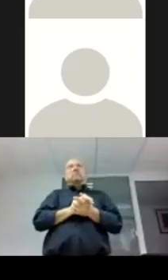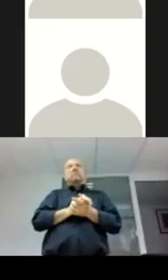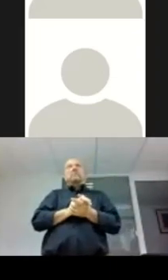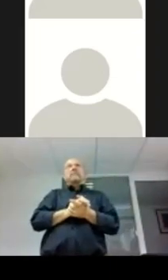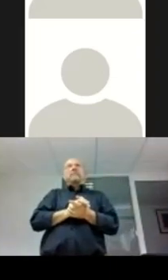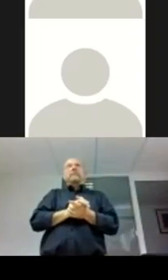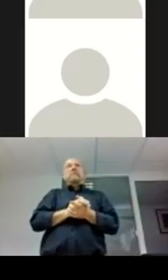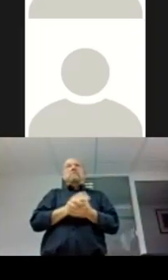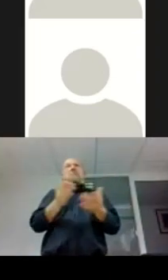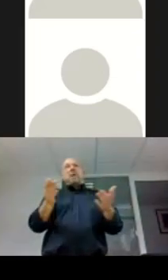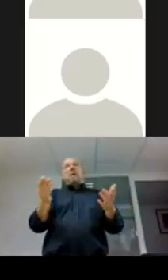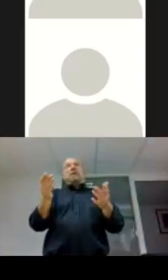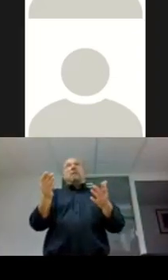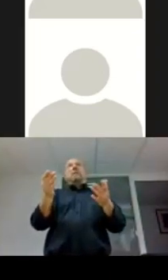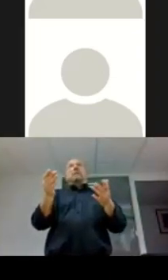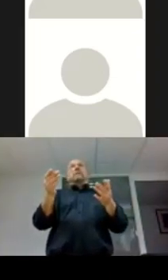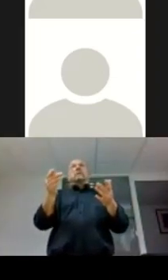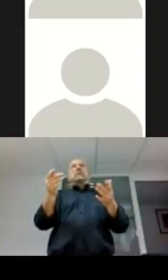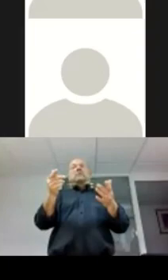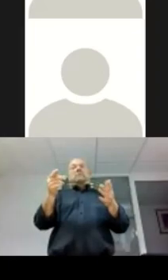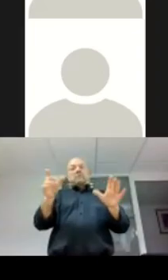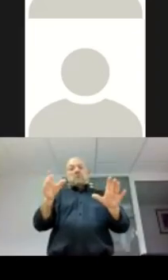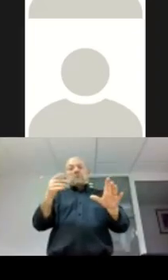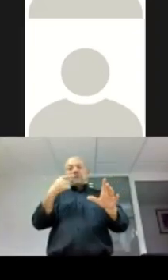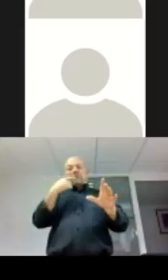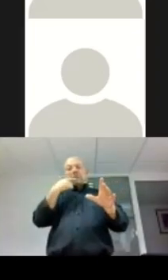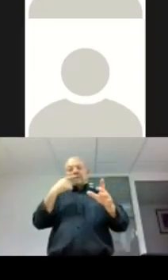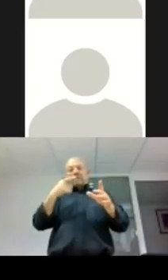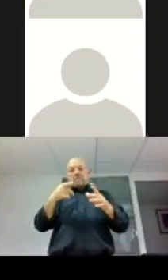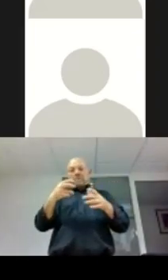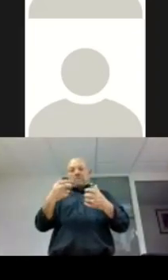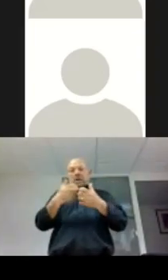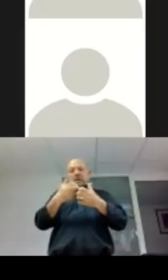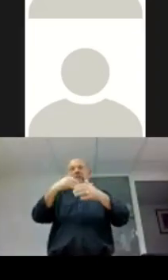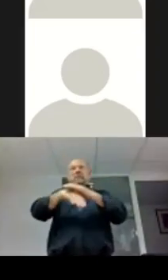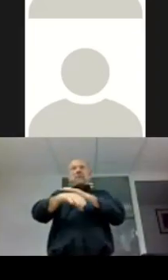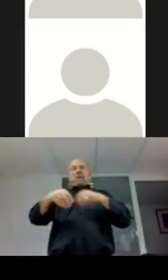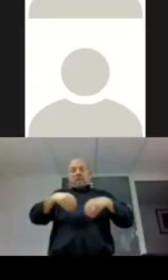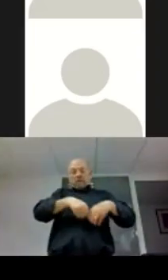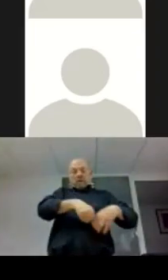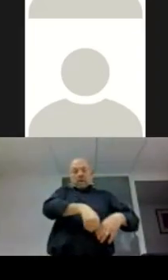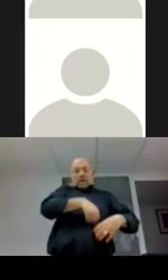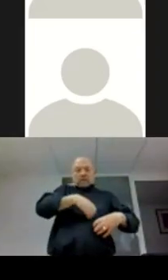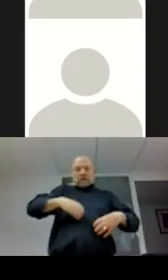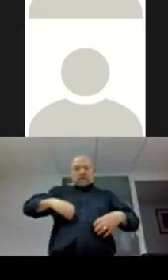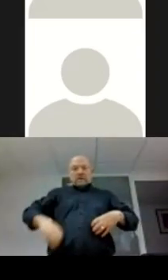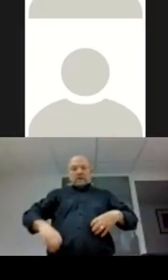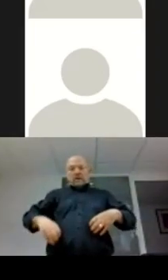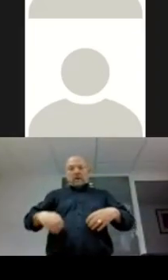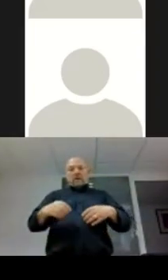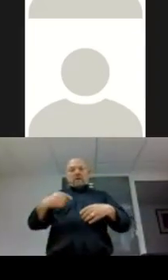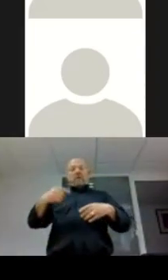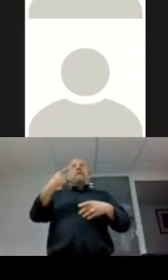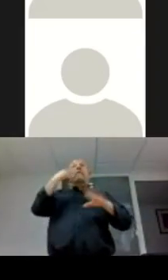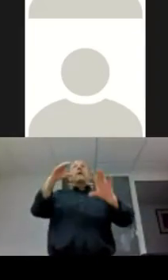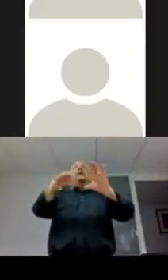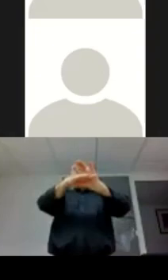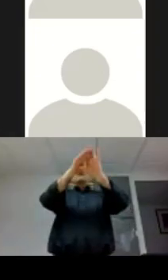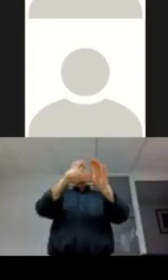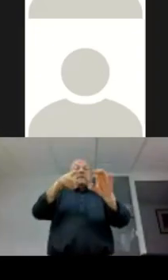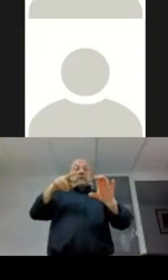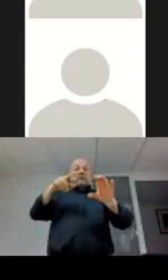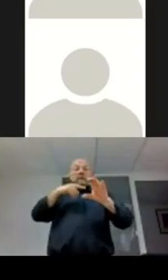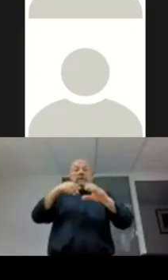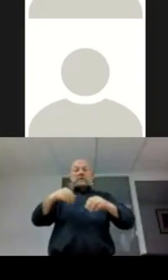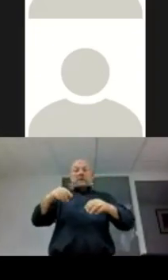Le principe des choses, la cœlioscopie, c'est de dire on va mettre des petits trocars, des petites pailles qui